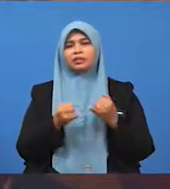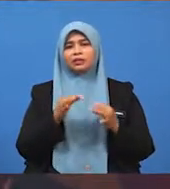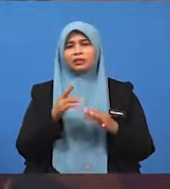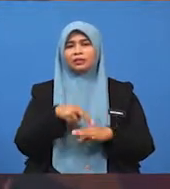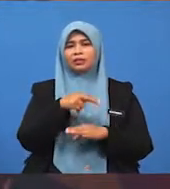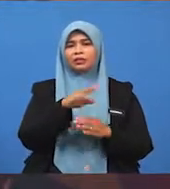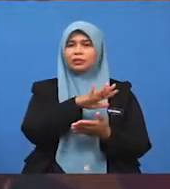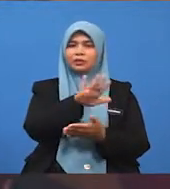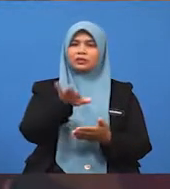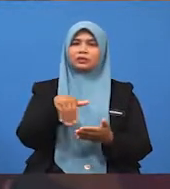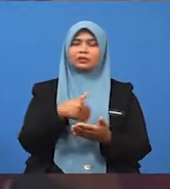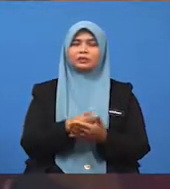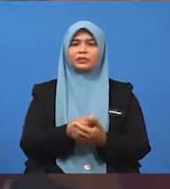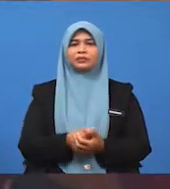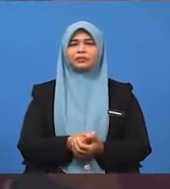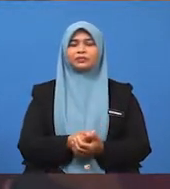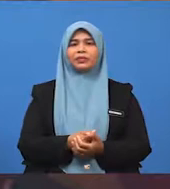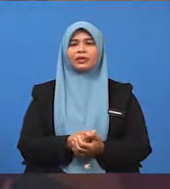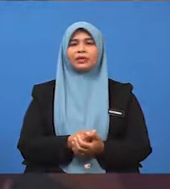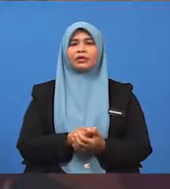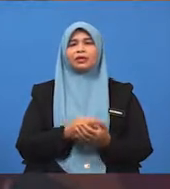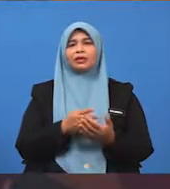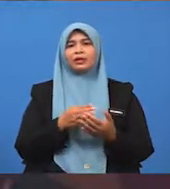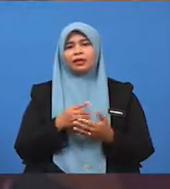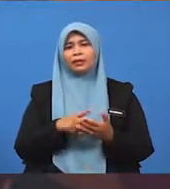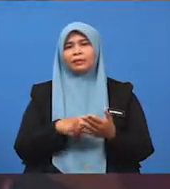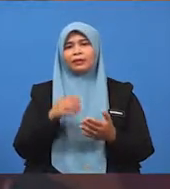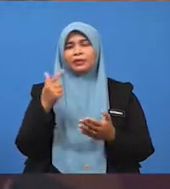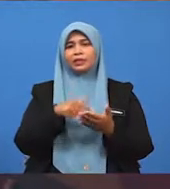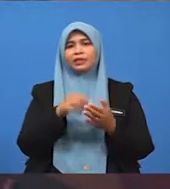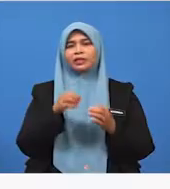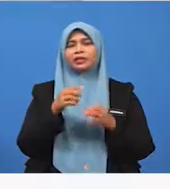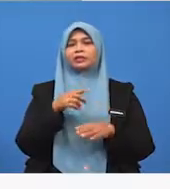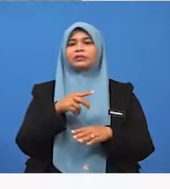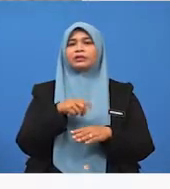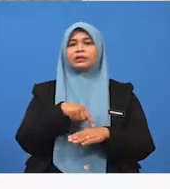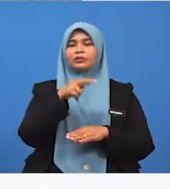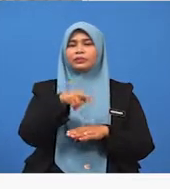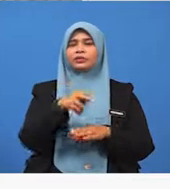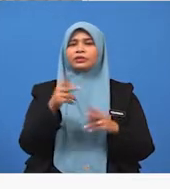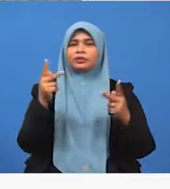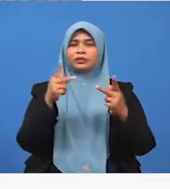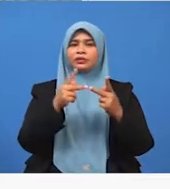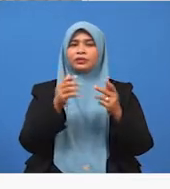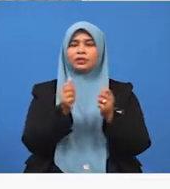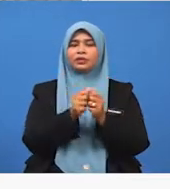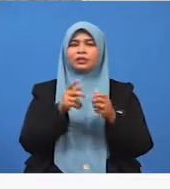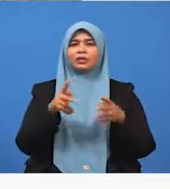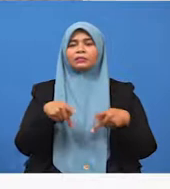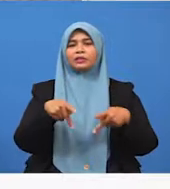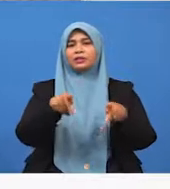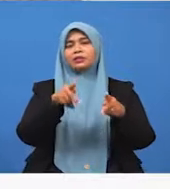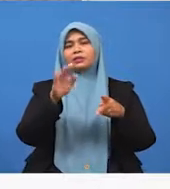maka manusia lebih mudah untuk beriman dan beramal dengannya. Yang keempat,